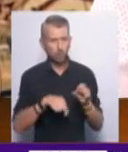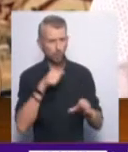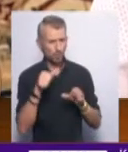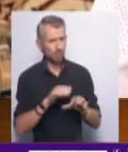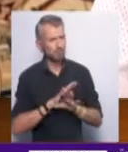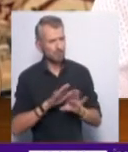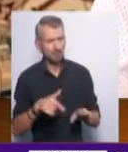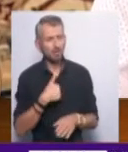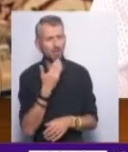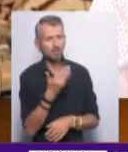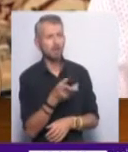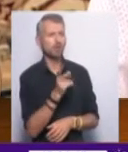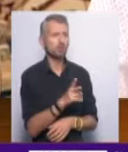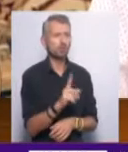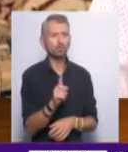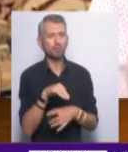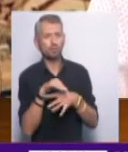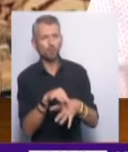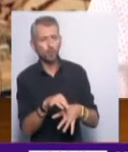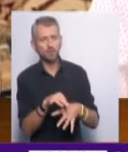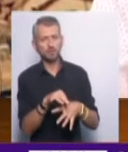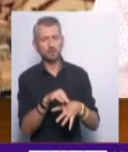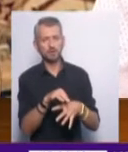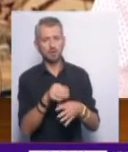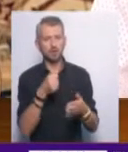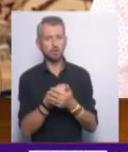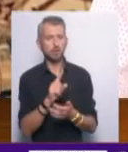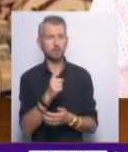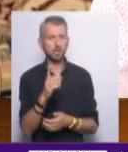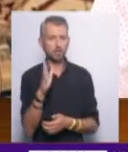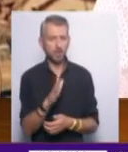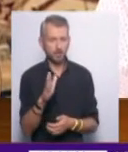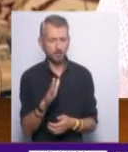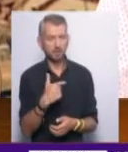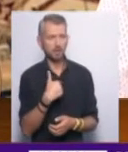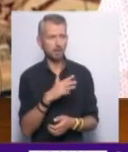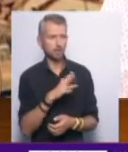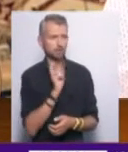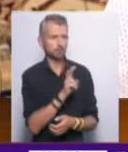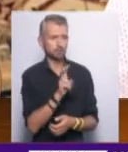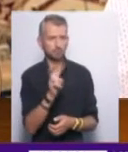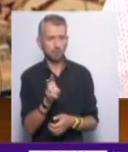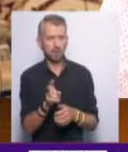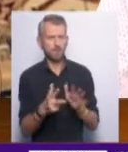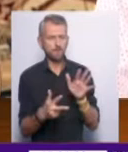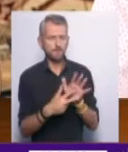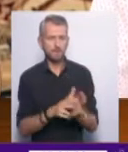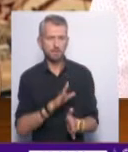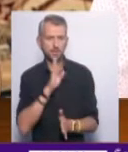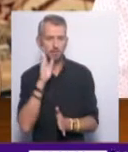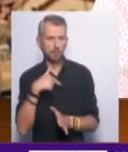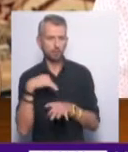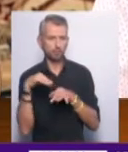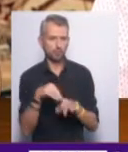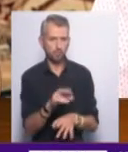я запитала, хто що проводить до 1 вересня. Я побувала аж на 8 ранку, приїхала на